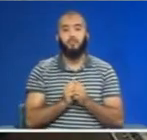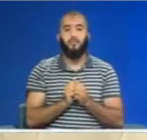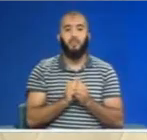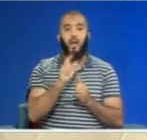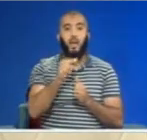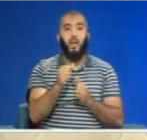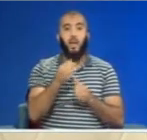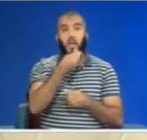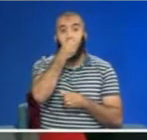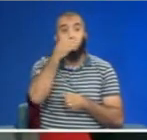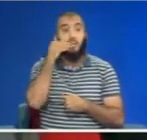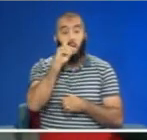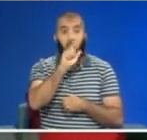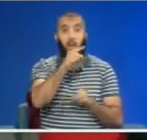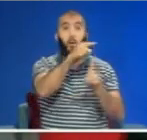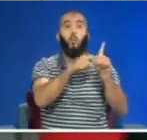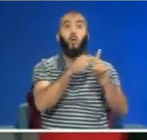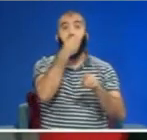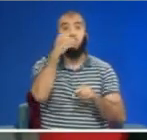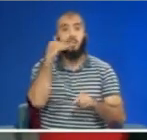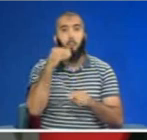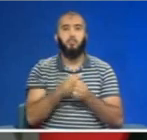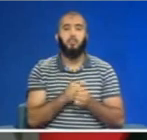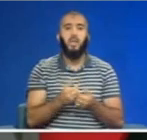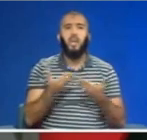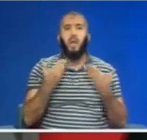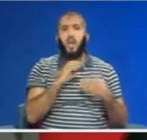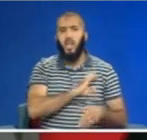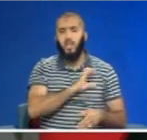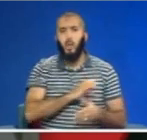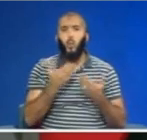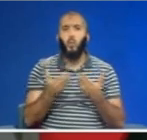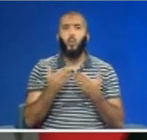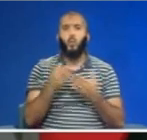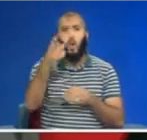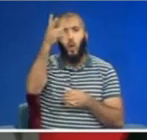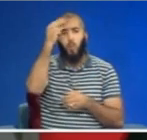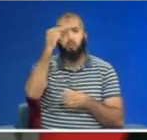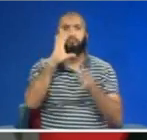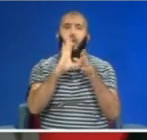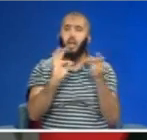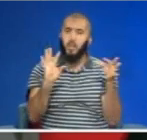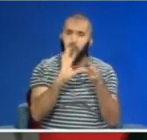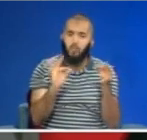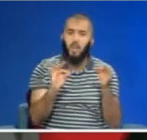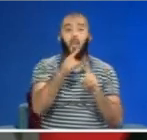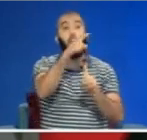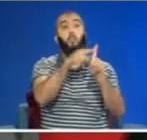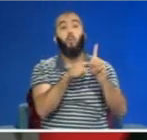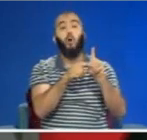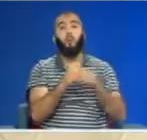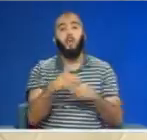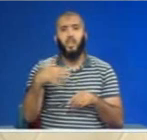عبادة الصوم. إذا جاء محرم فإننا نقف عند محطة من أعظم المحطات في التاريخ الإسلامي، وهي